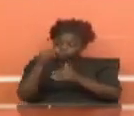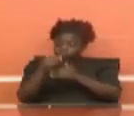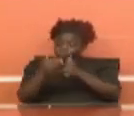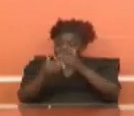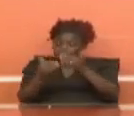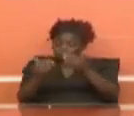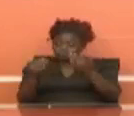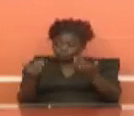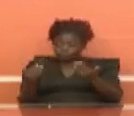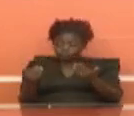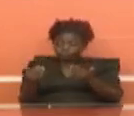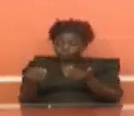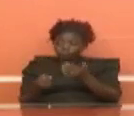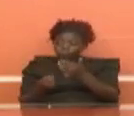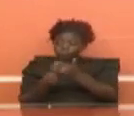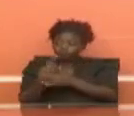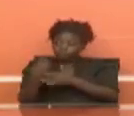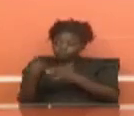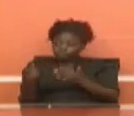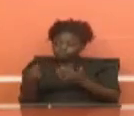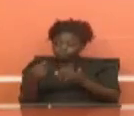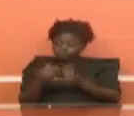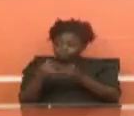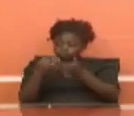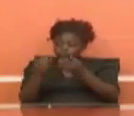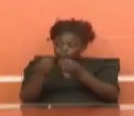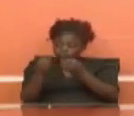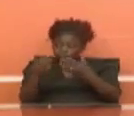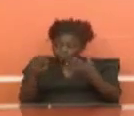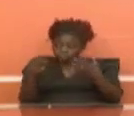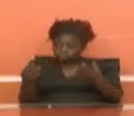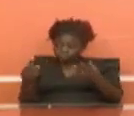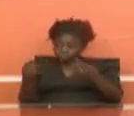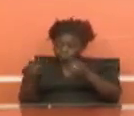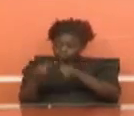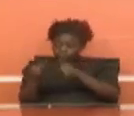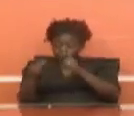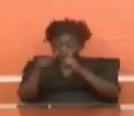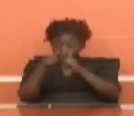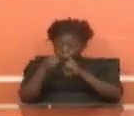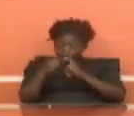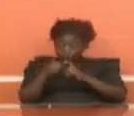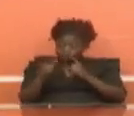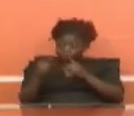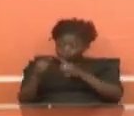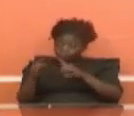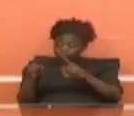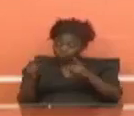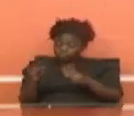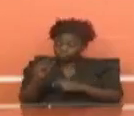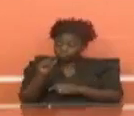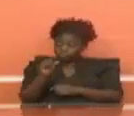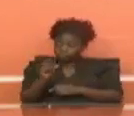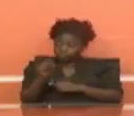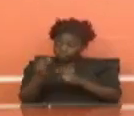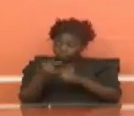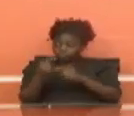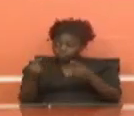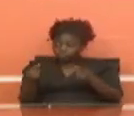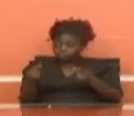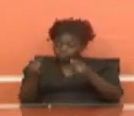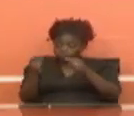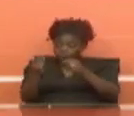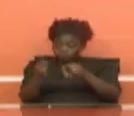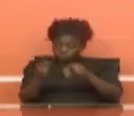gayita amadaala. Kino kye kizisobozesa okuwanirira ebirime ebiwerako ng'ogenda okubalabalamu enjawulo yandibeera entono ennyo kweyalimidde ku